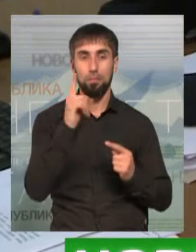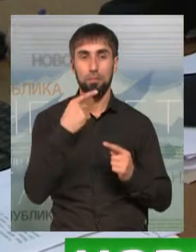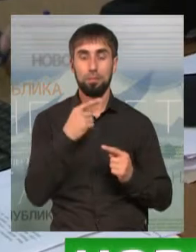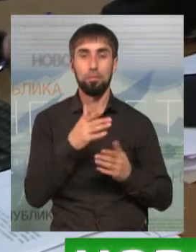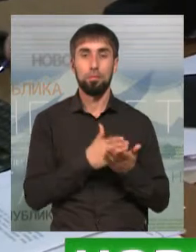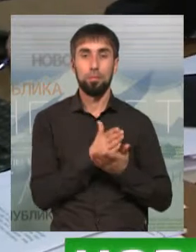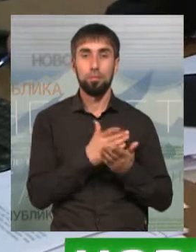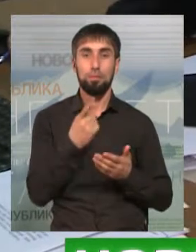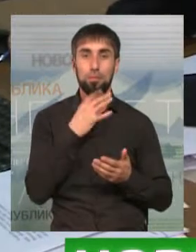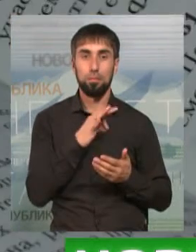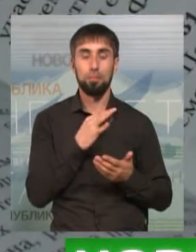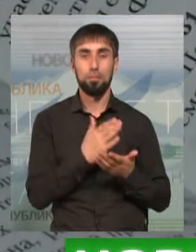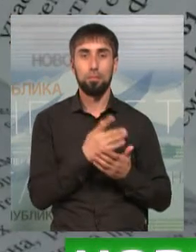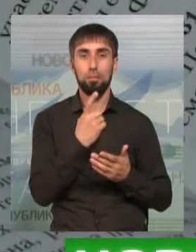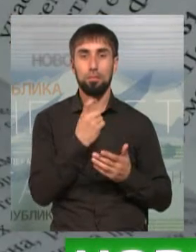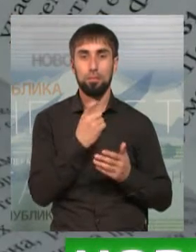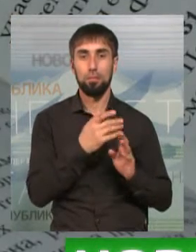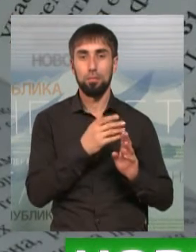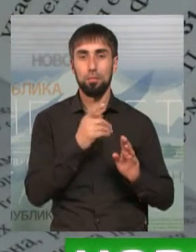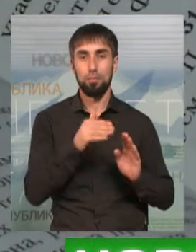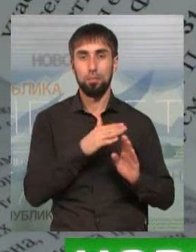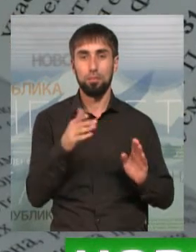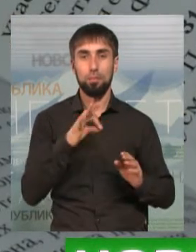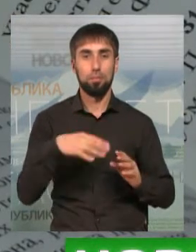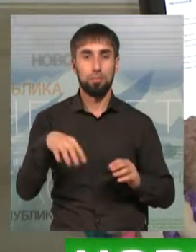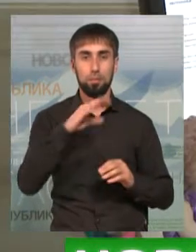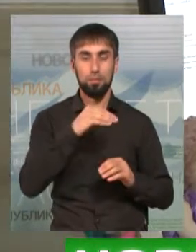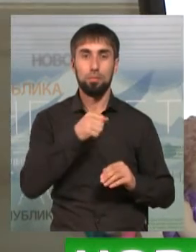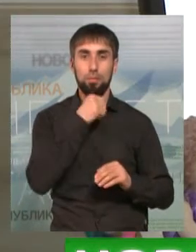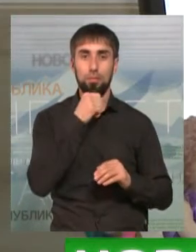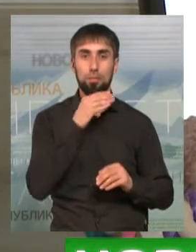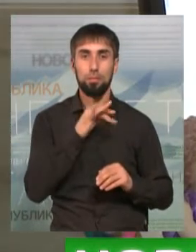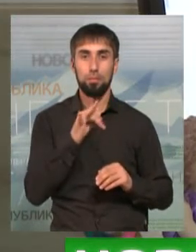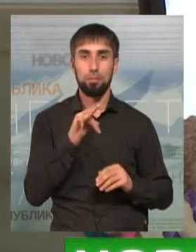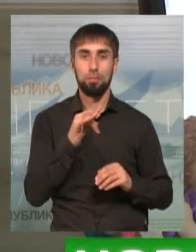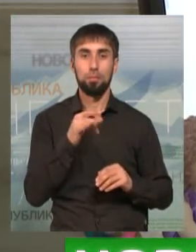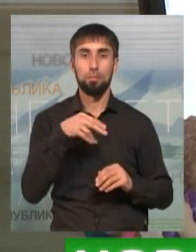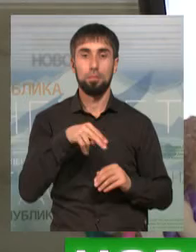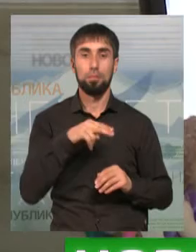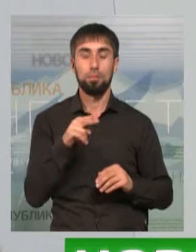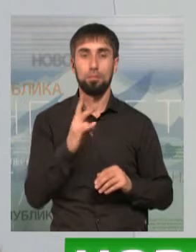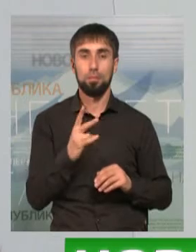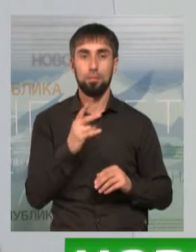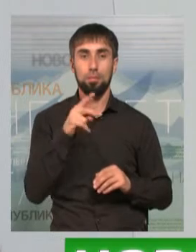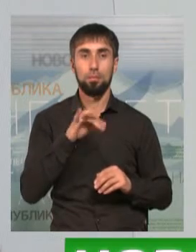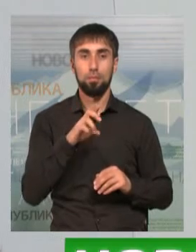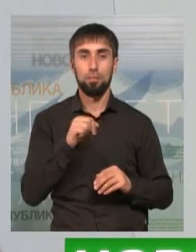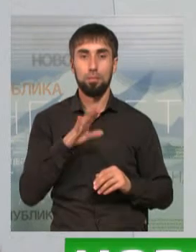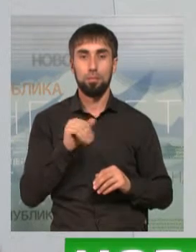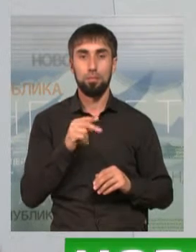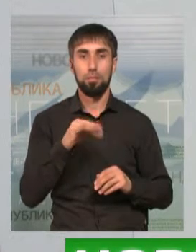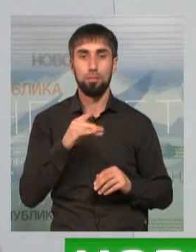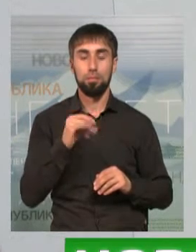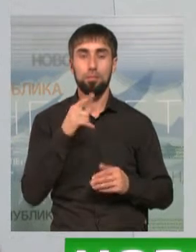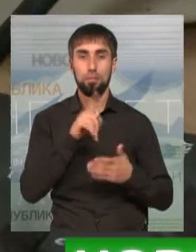Службу в органах несут сотни тысяч сотрудников по всей стране. К примеру, старший инспектор по делам несовершеннолетних по Ингушетии Любава Чугина